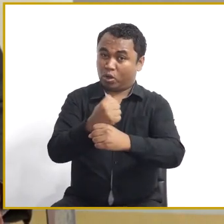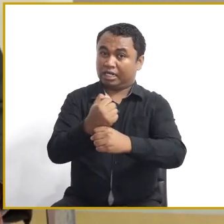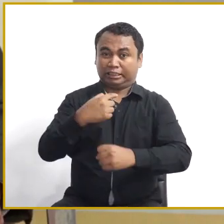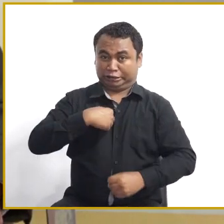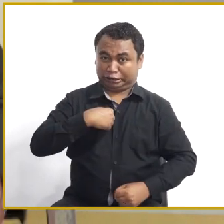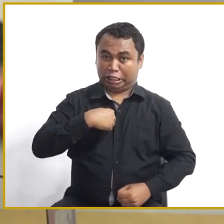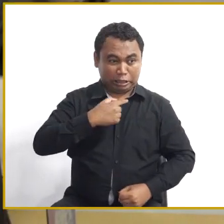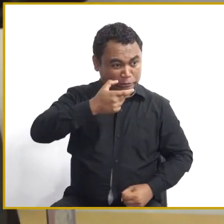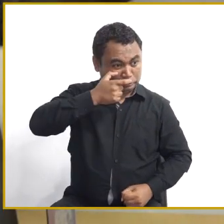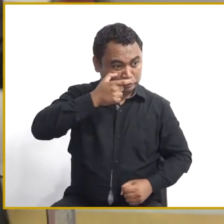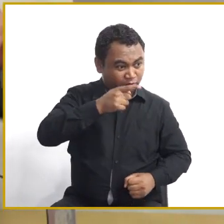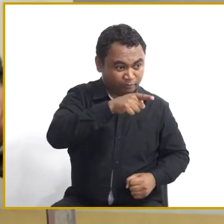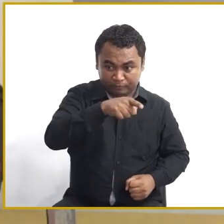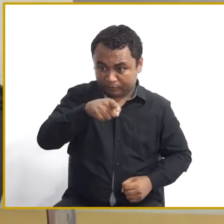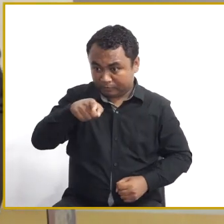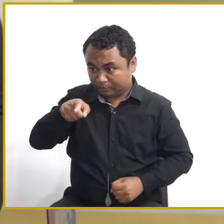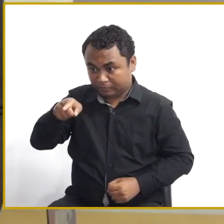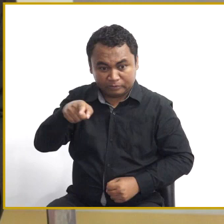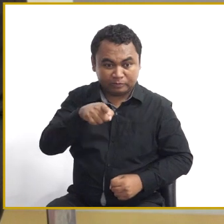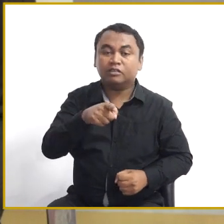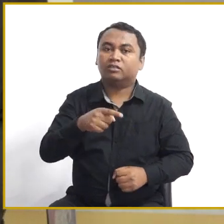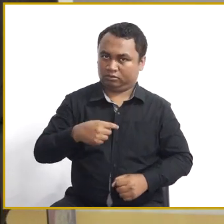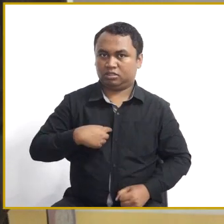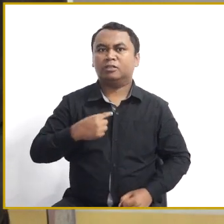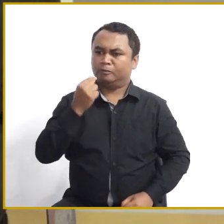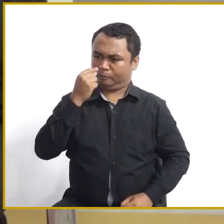zay tratra aloha dia eo Analakely izy no miandry azy.